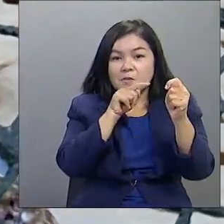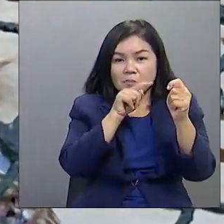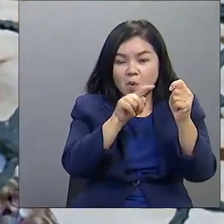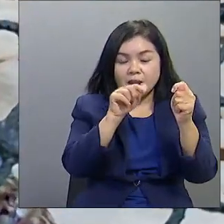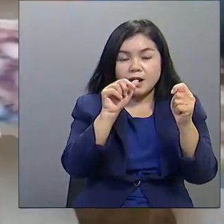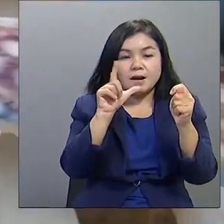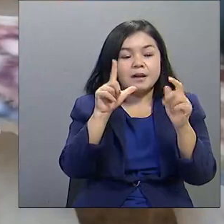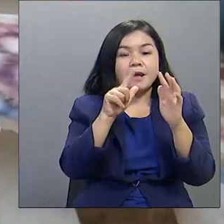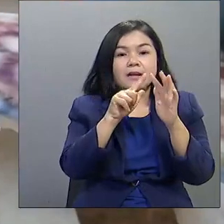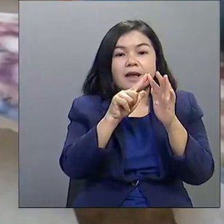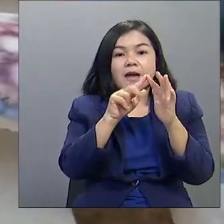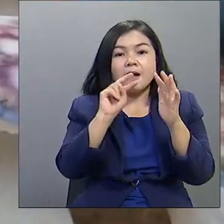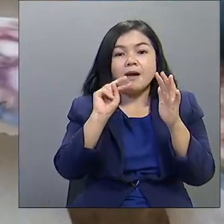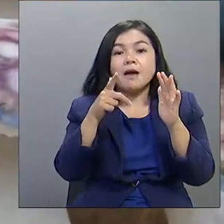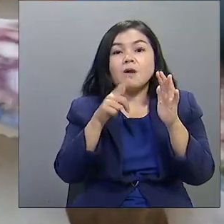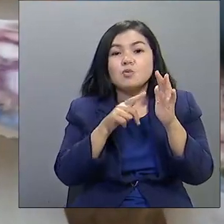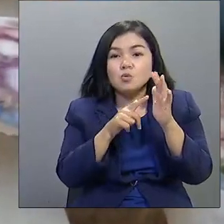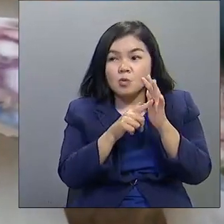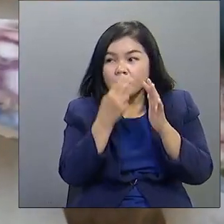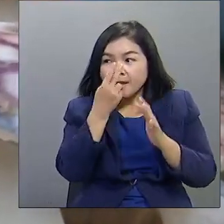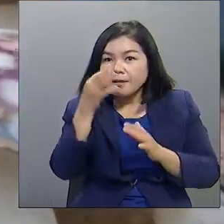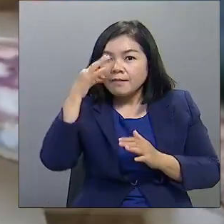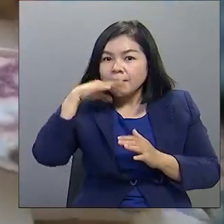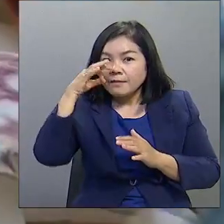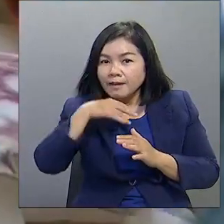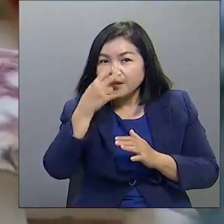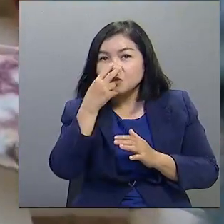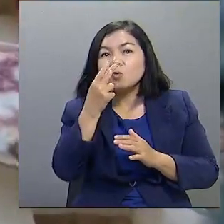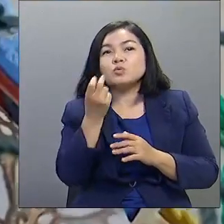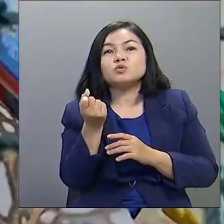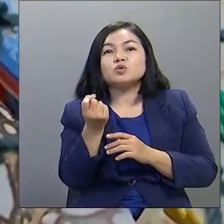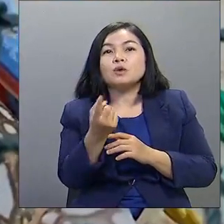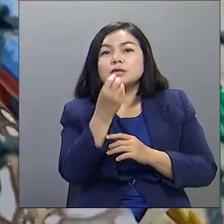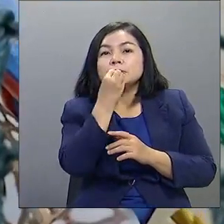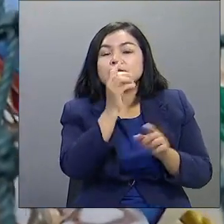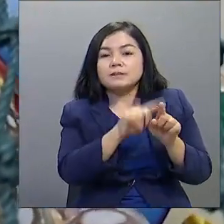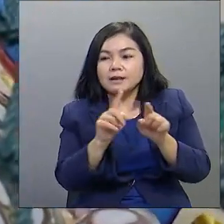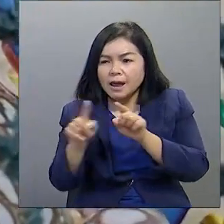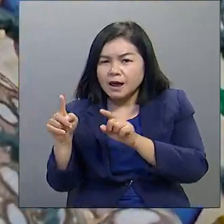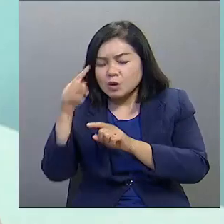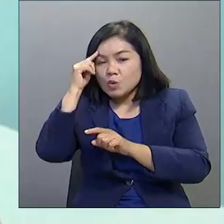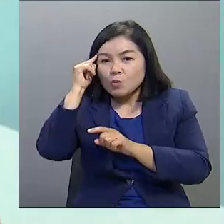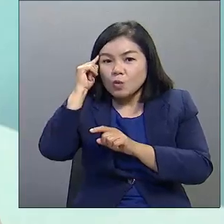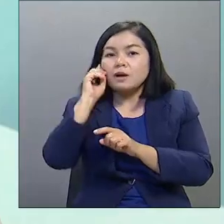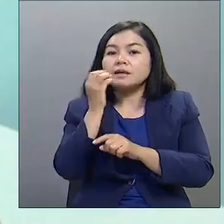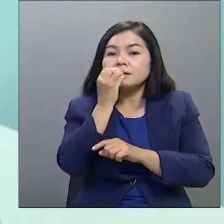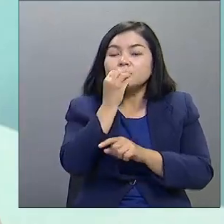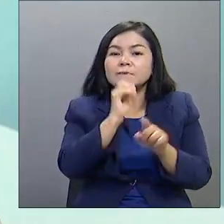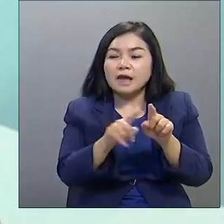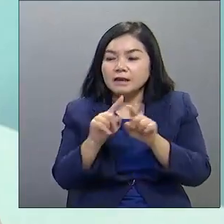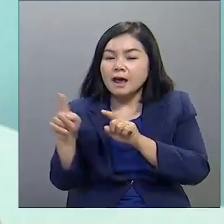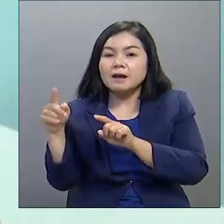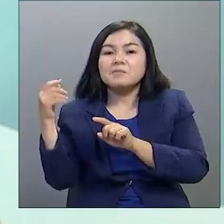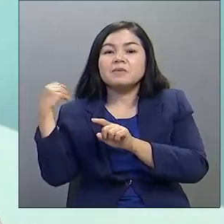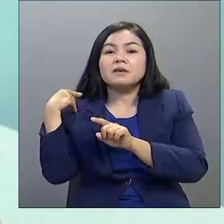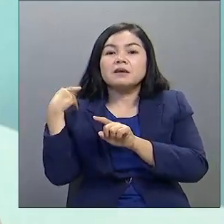บบดูน่ากินทั้งนั้นเลยนะคะ น่ากินทั้งนั้นเลยทำได้หลายเมนูนะครับ ใช่แต่ถ้าเกิดว่าจะมีสักคนนึงที่ยุ้ยรู้จักแล้วเขาสามารถกินอาหารอลาคาร์